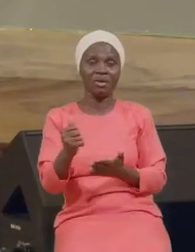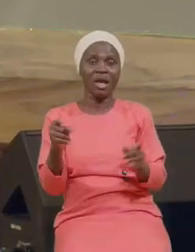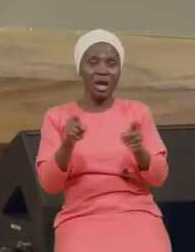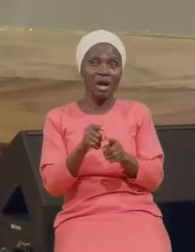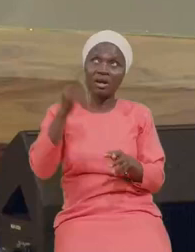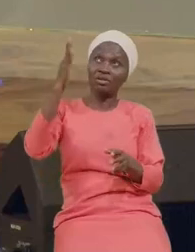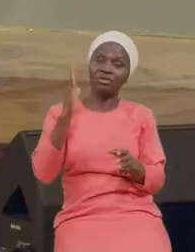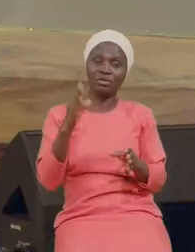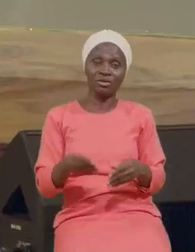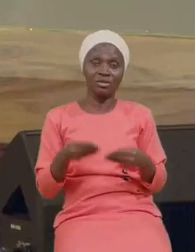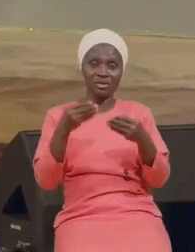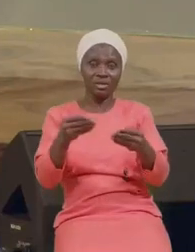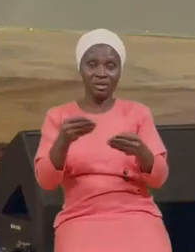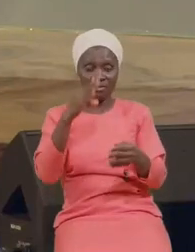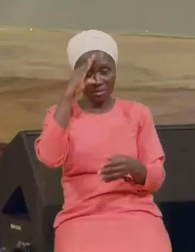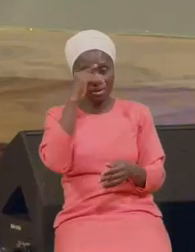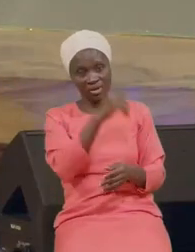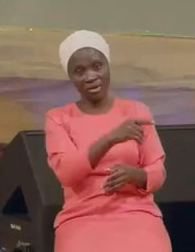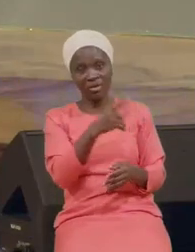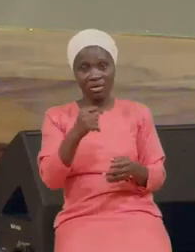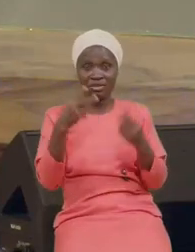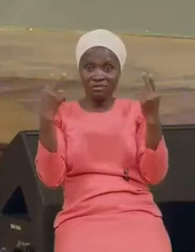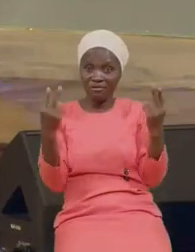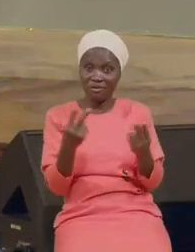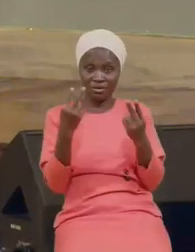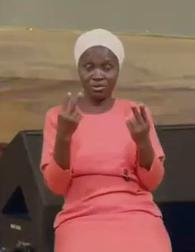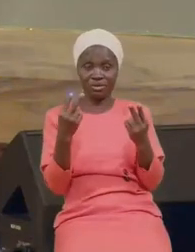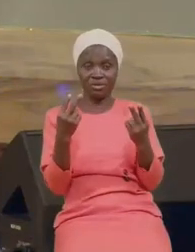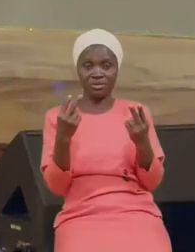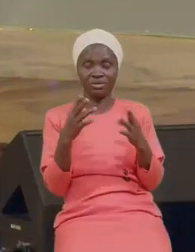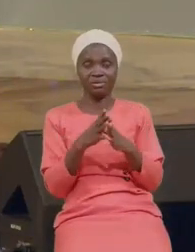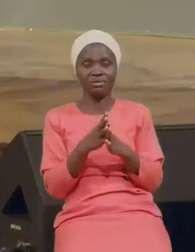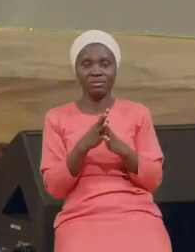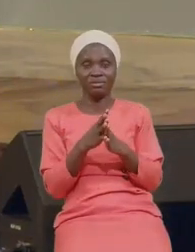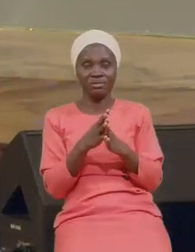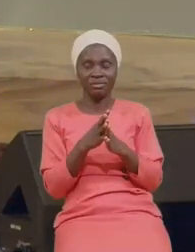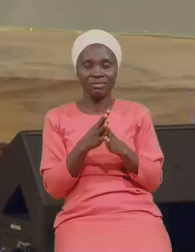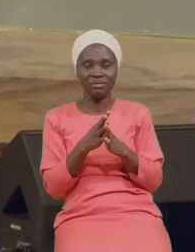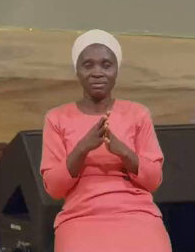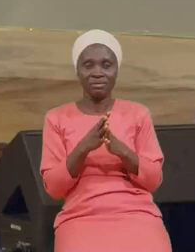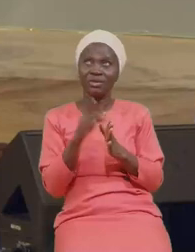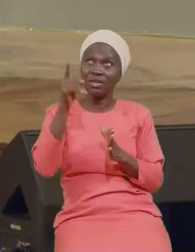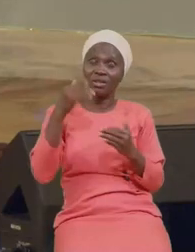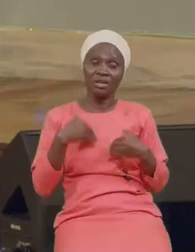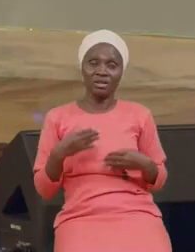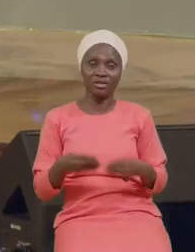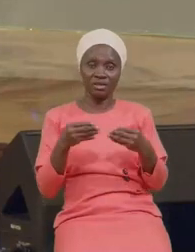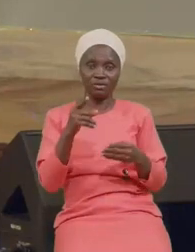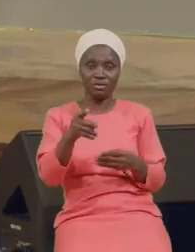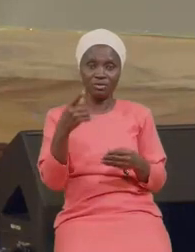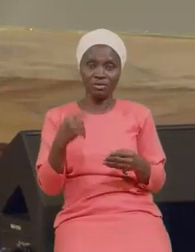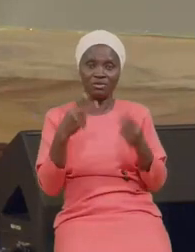ennemis comme Dieu lui a donné la victoire il t'a donné la victoire